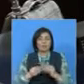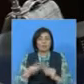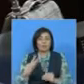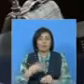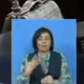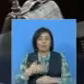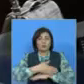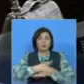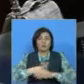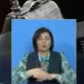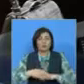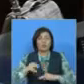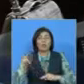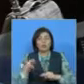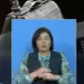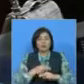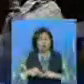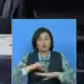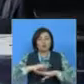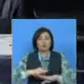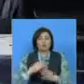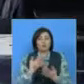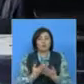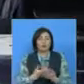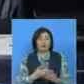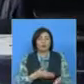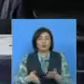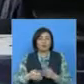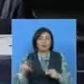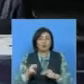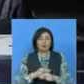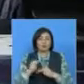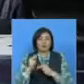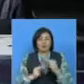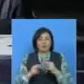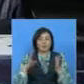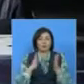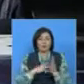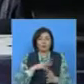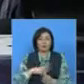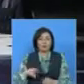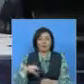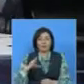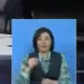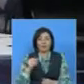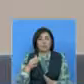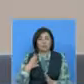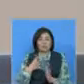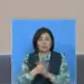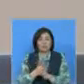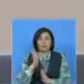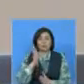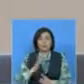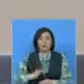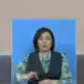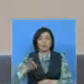45 көшеде жөндеу жұмысы жүргізілмек. Қалалық жолдарды жөндеуге және салуға 9 миллиард теңгеден астам қаржы жұмсалмақ. Ал